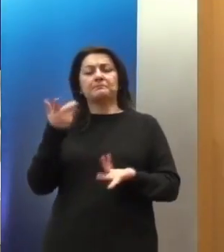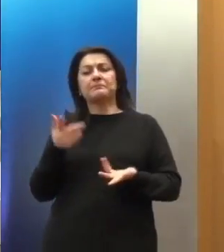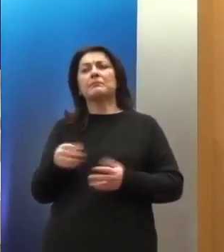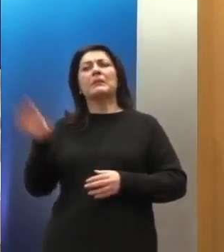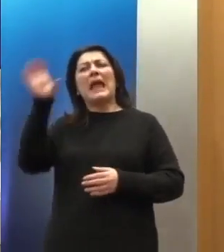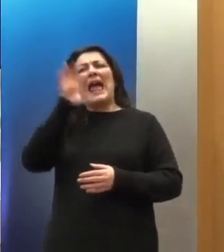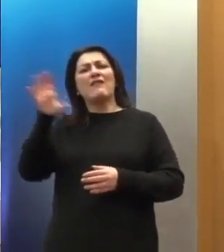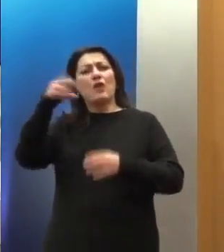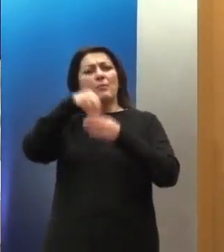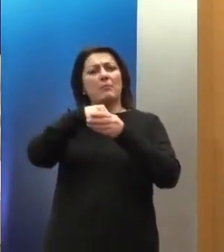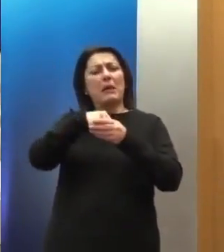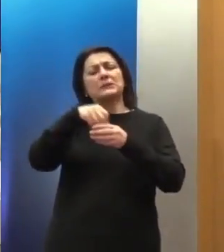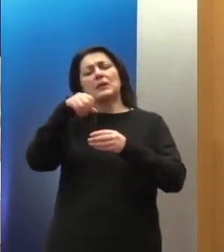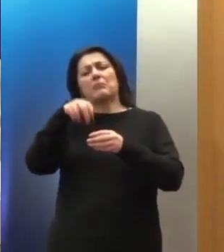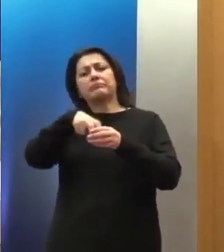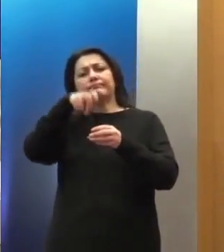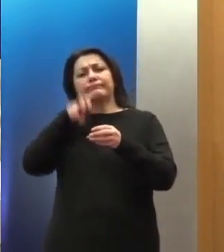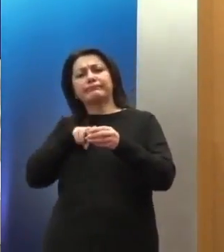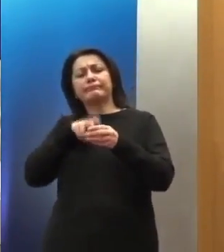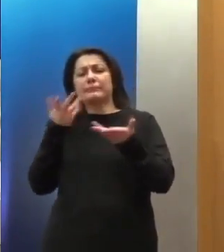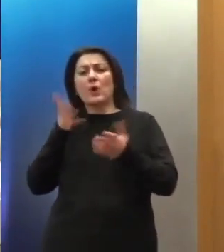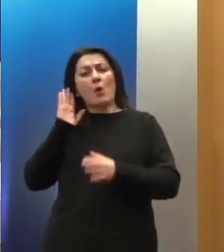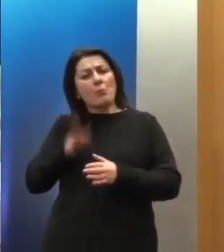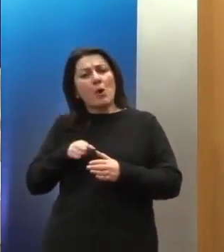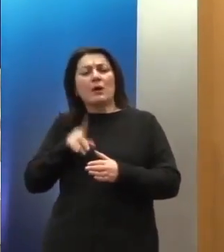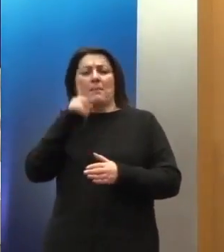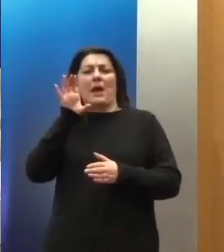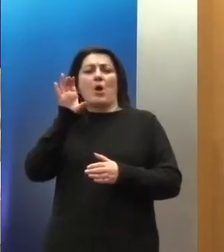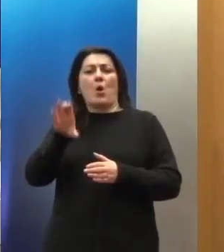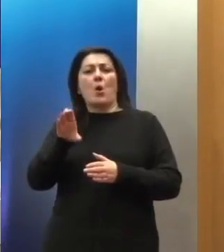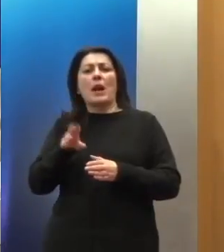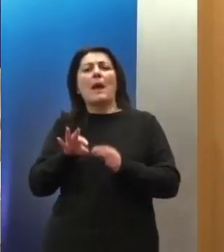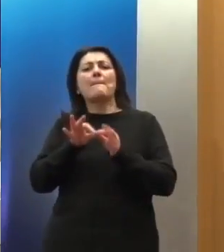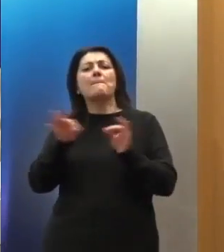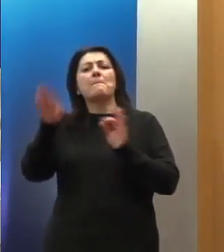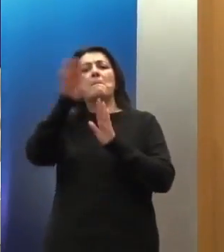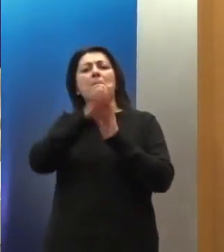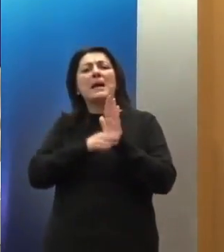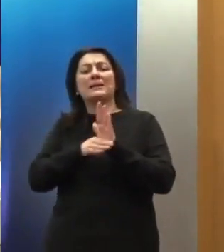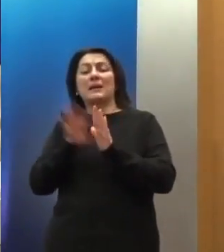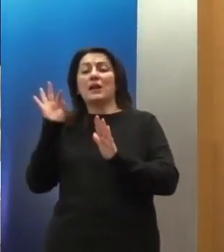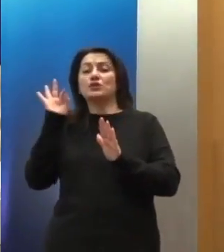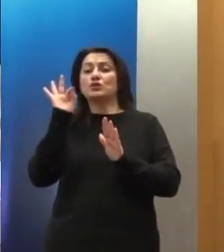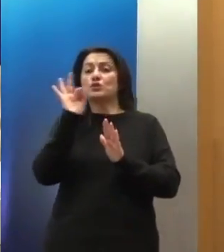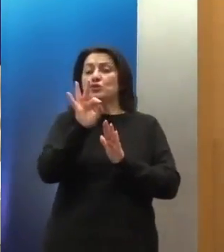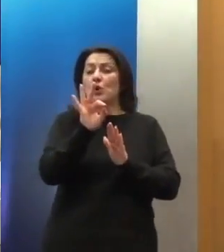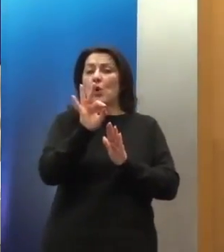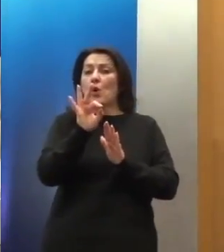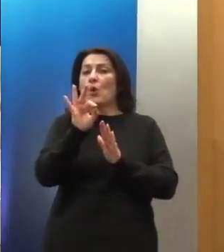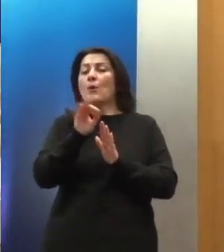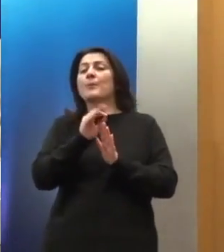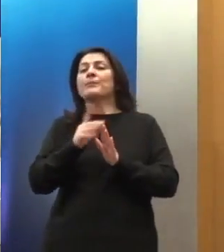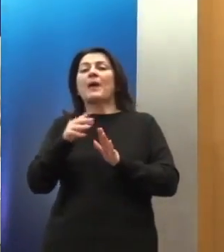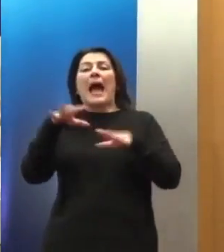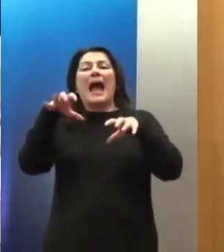ευρωπαϊκή ή μη, να προβεί σε κάποια μέτρα για την αντιμετώπιση